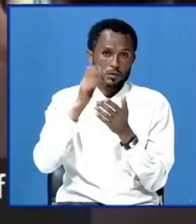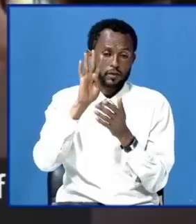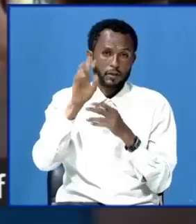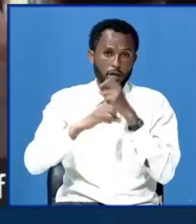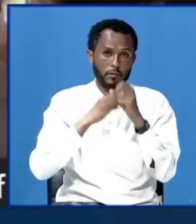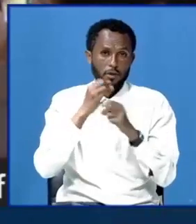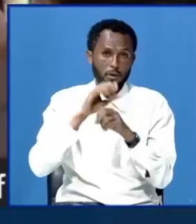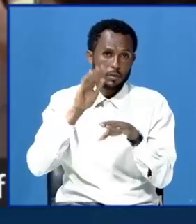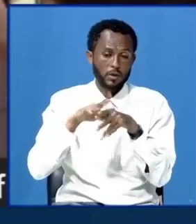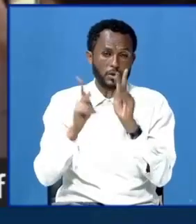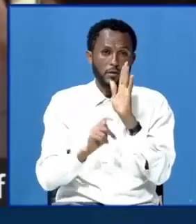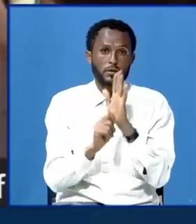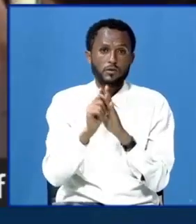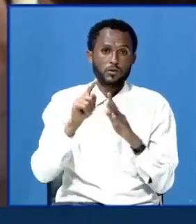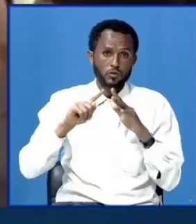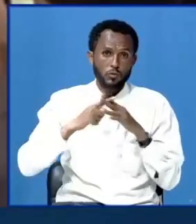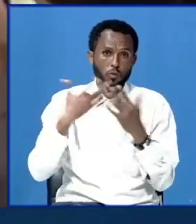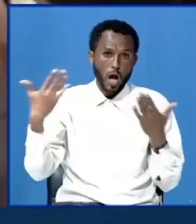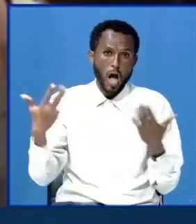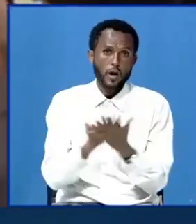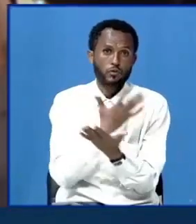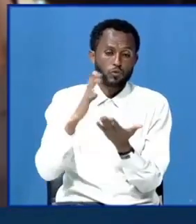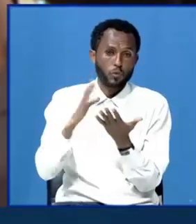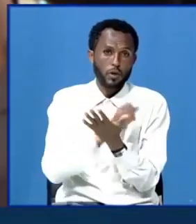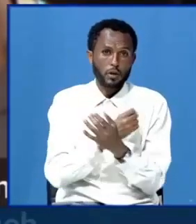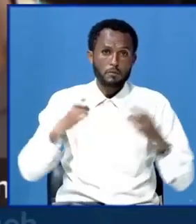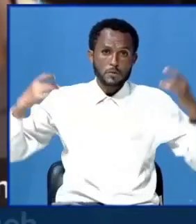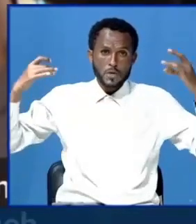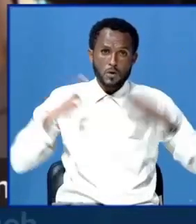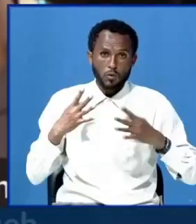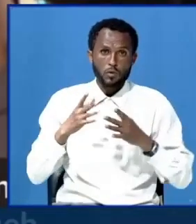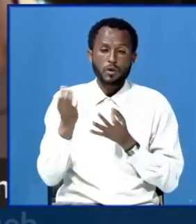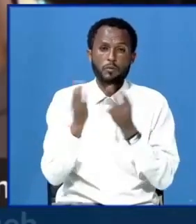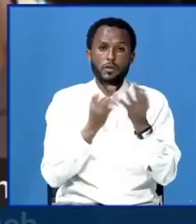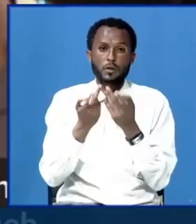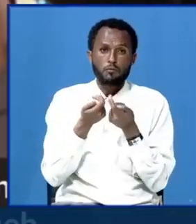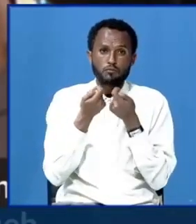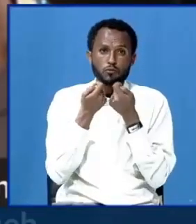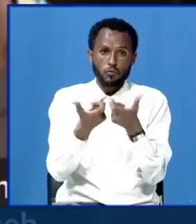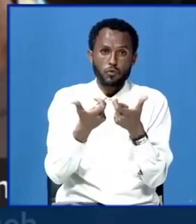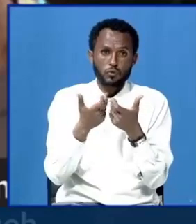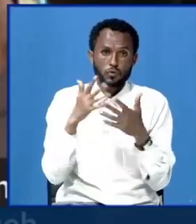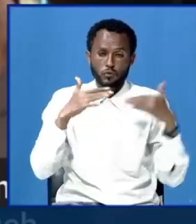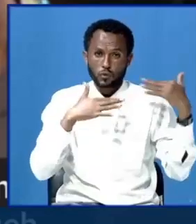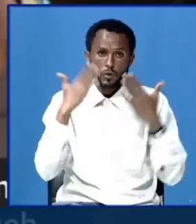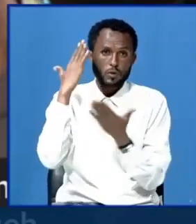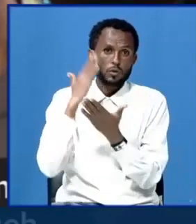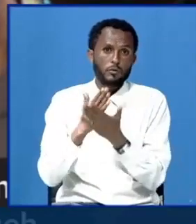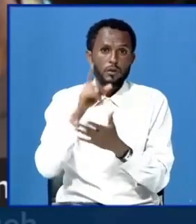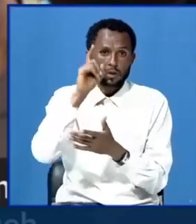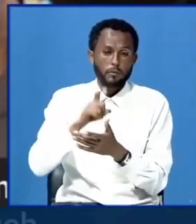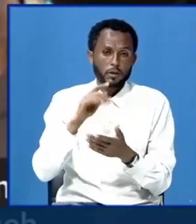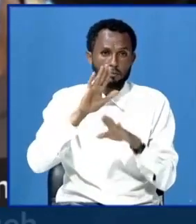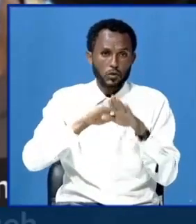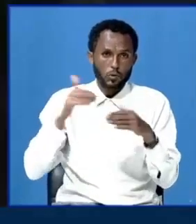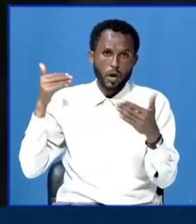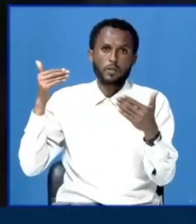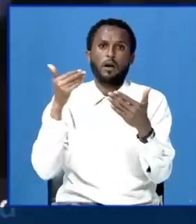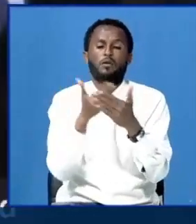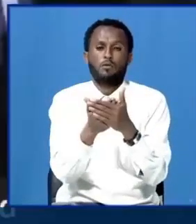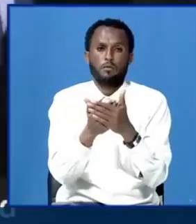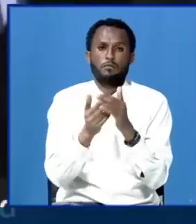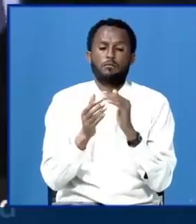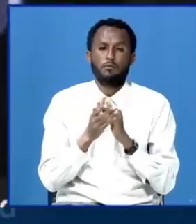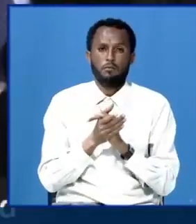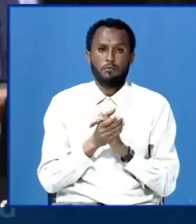ዓ ም ኣብ ልዕሊ ህዝቢ ትግራይ ዝወልዕዎ ሓድሽ ወራር ከምዛ ደንገጾም ብምግላጽ ብቕልጡፍ እቲ ኩናት ጠጦ ክብል ከም ዝግባእ ድማ መፀውዕታ ኣቕሪቦም።